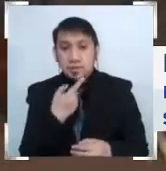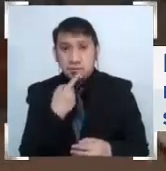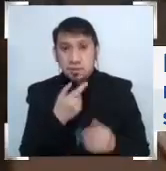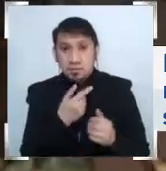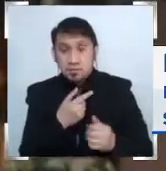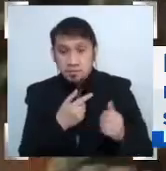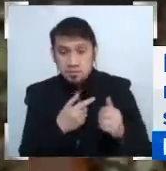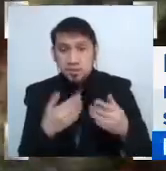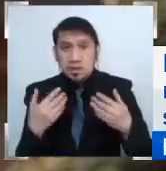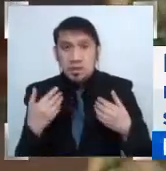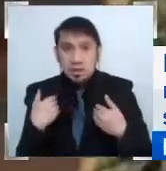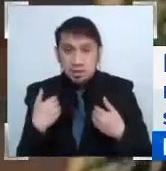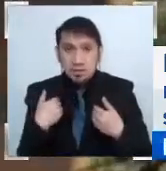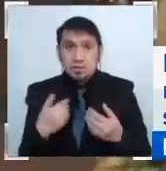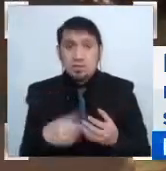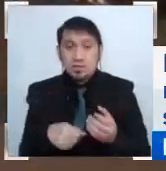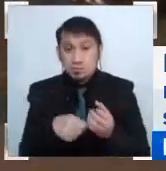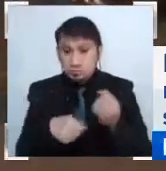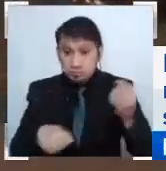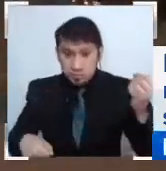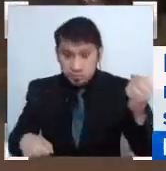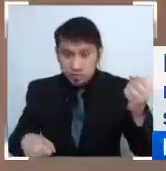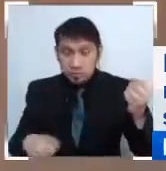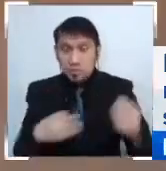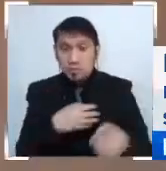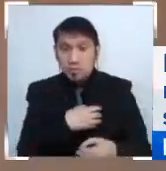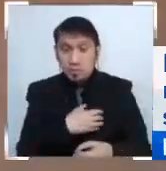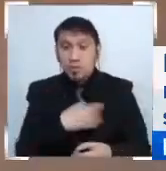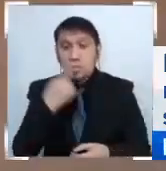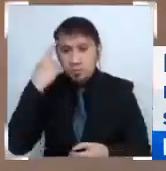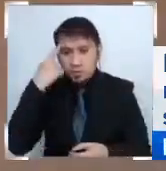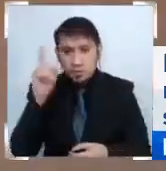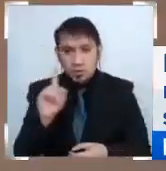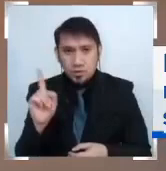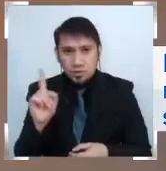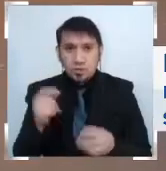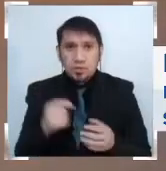ng yantok ang mga polis. Pero magsisilbi raw itong last